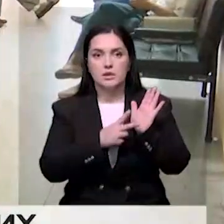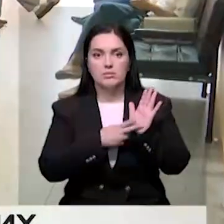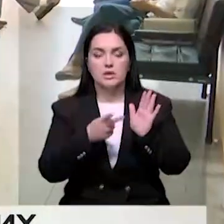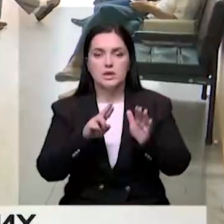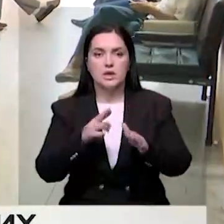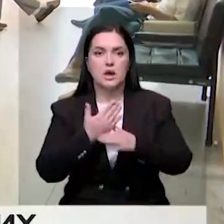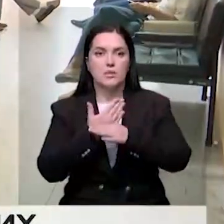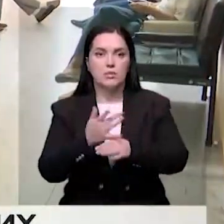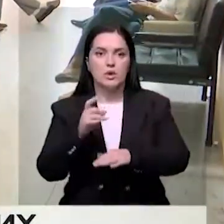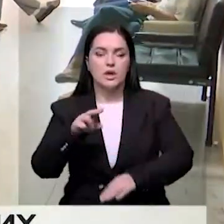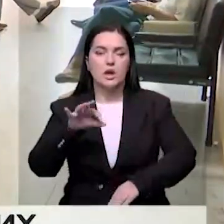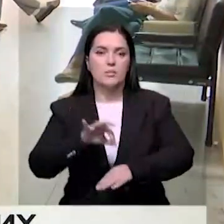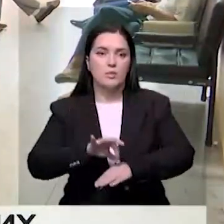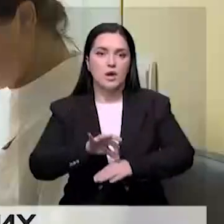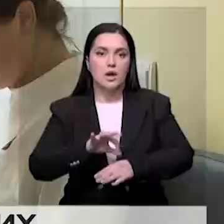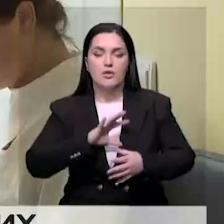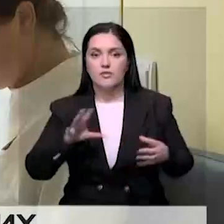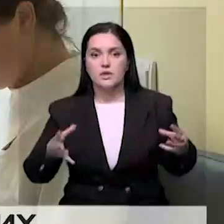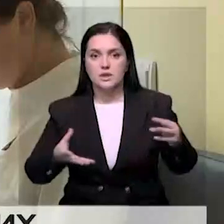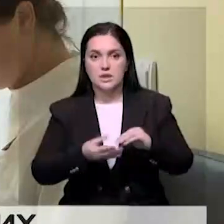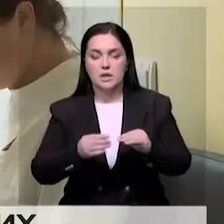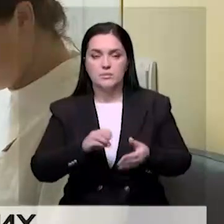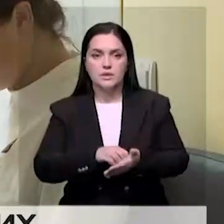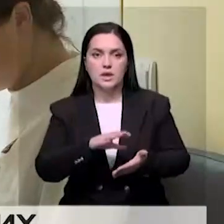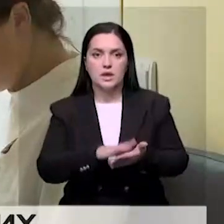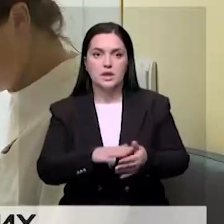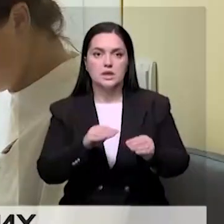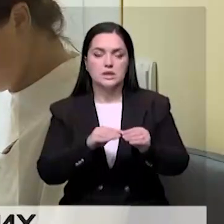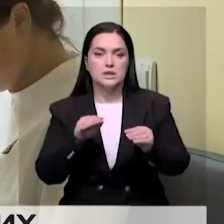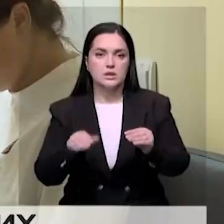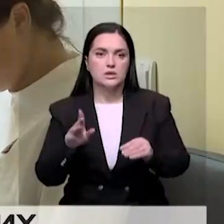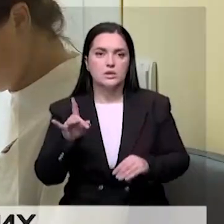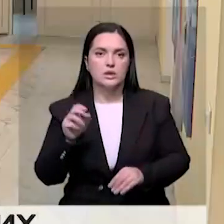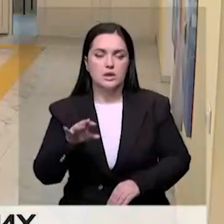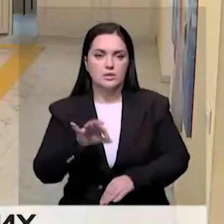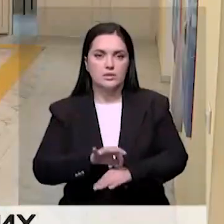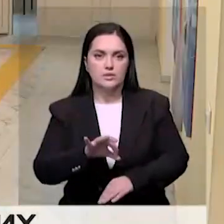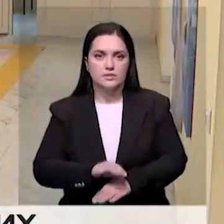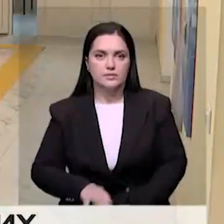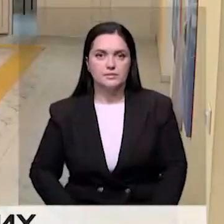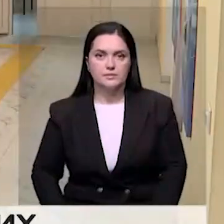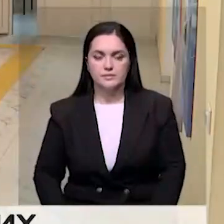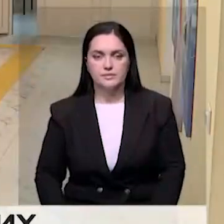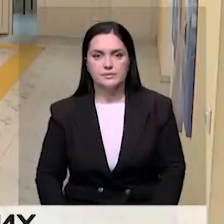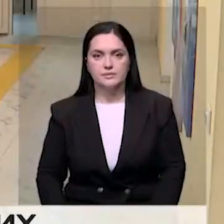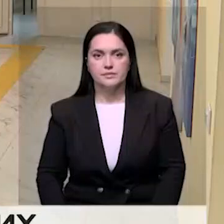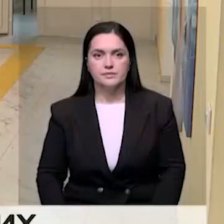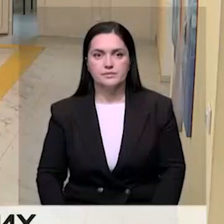оказания услуг онкобольным на дому. В целом в регионе зарегистрированы свыше 10 тысяч онкобольных. Аслан Абуталипов, Евгений Шинкаренко,